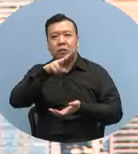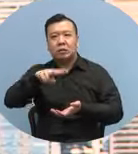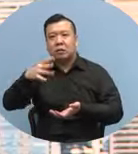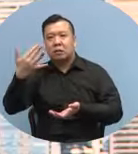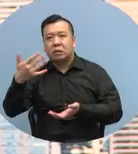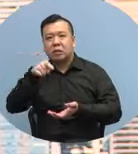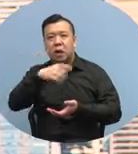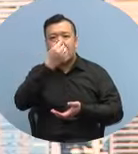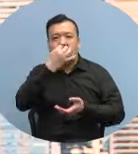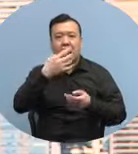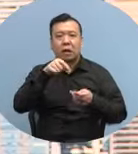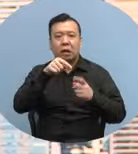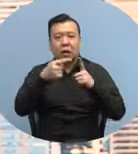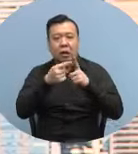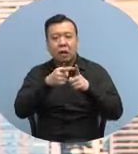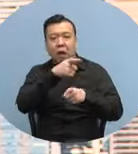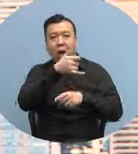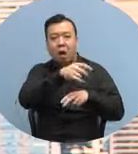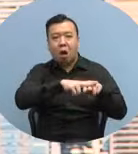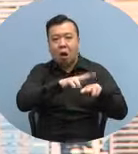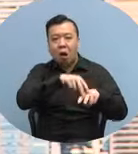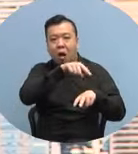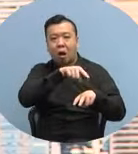些在香港居民在内地